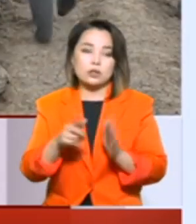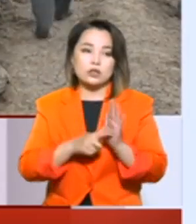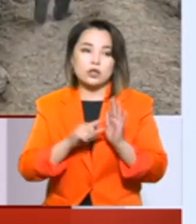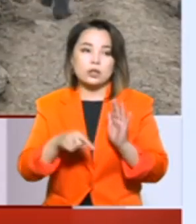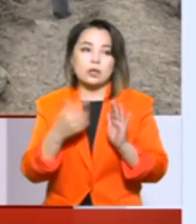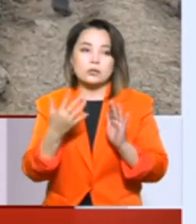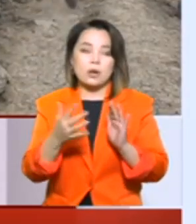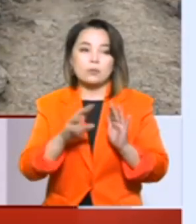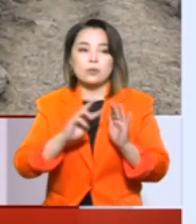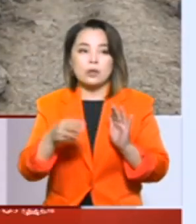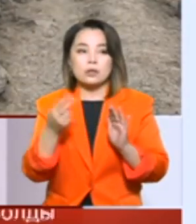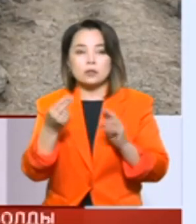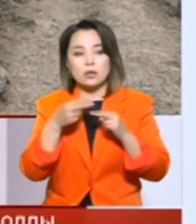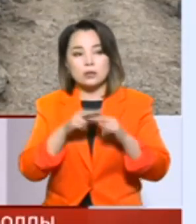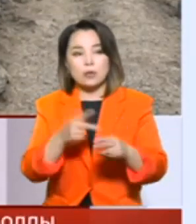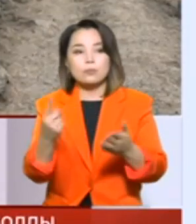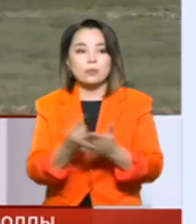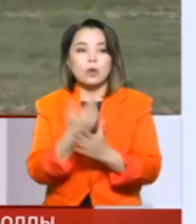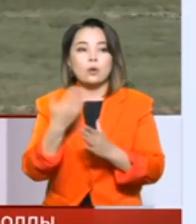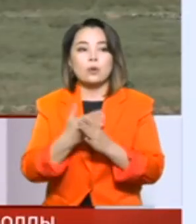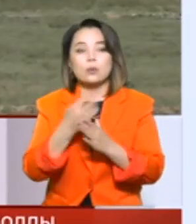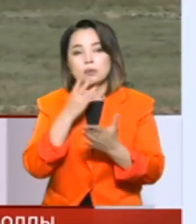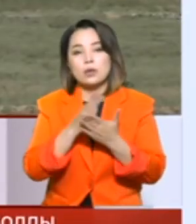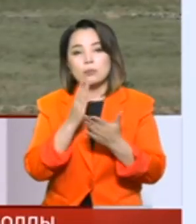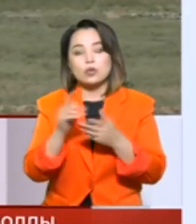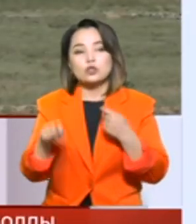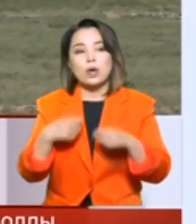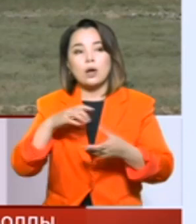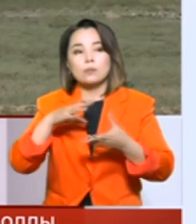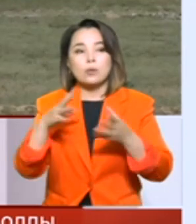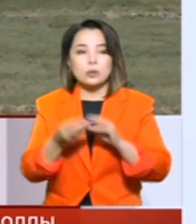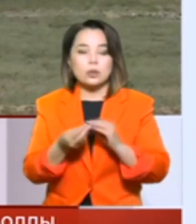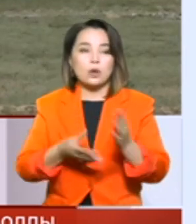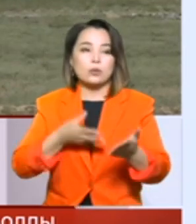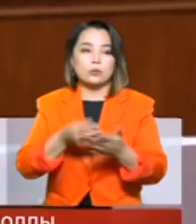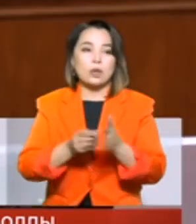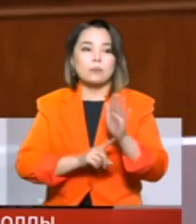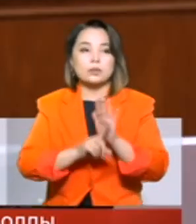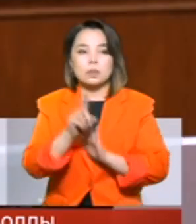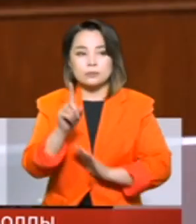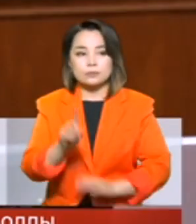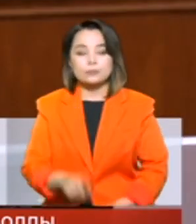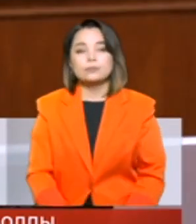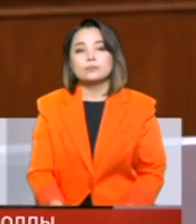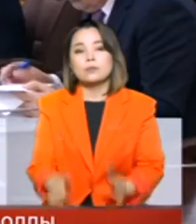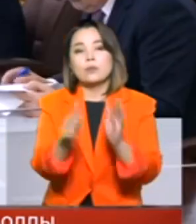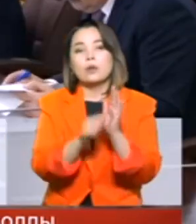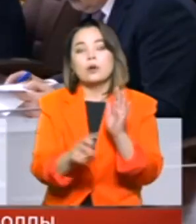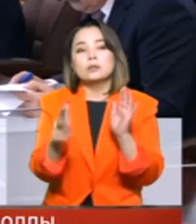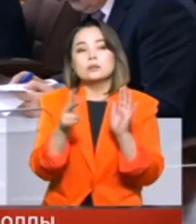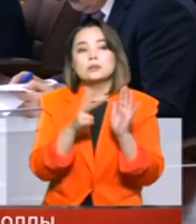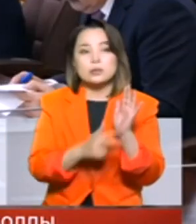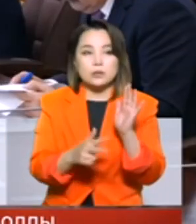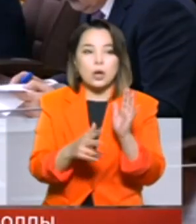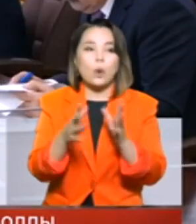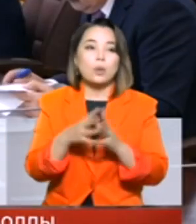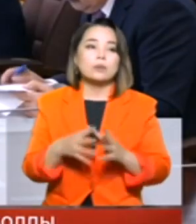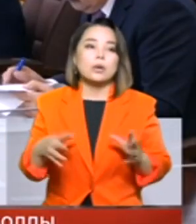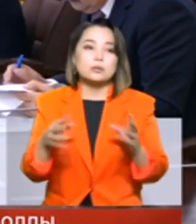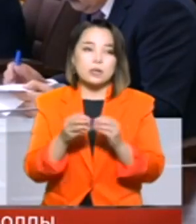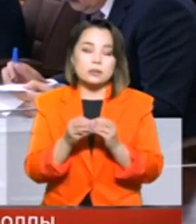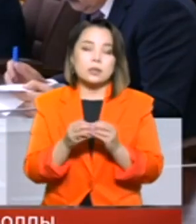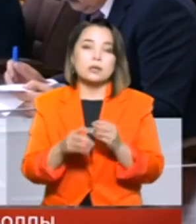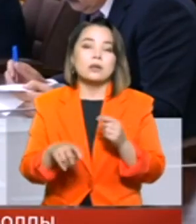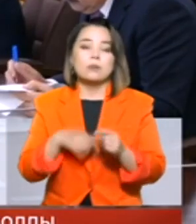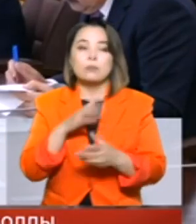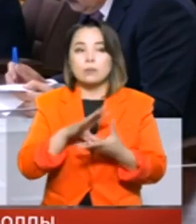7,5 миллиард теңгеге бір жолғы көмек көрсетілді, шығындары да өтеле бастады. 680 отбасы